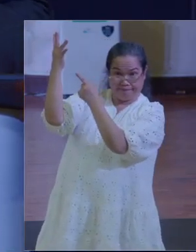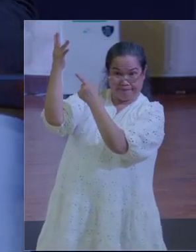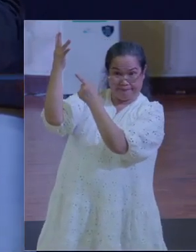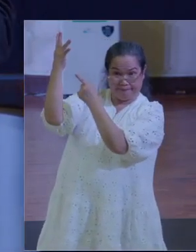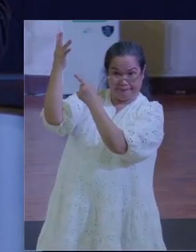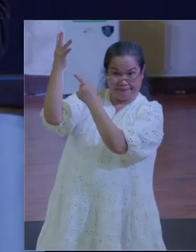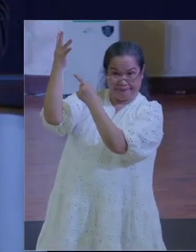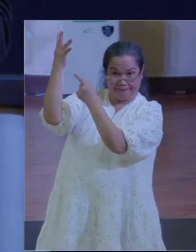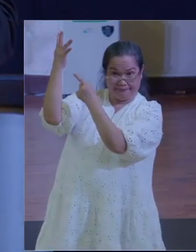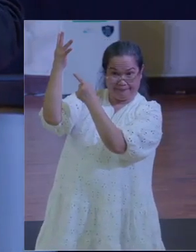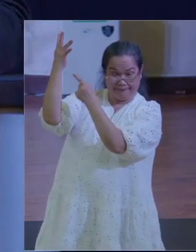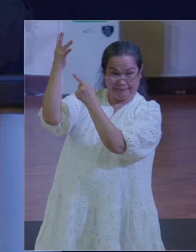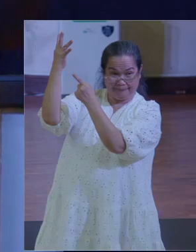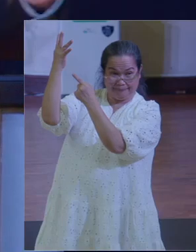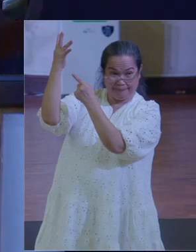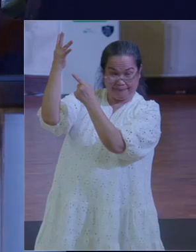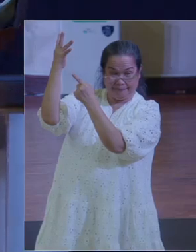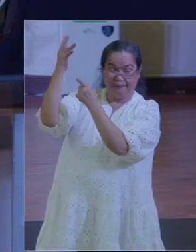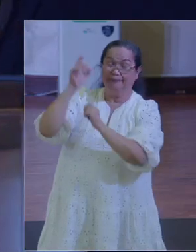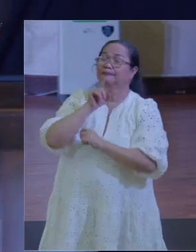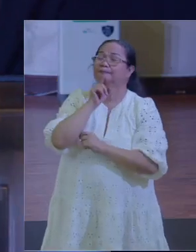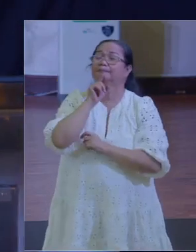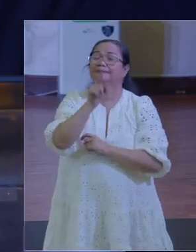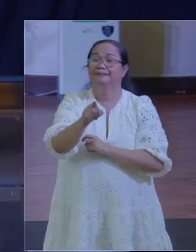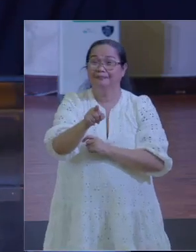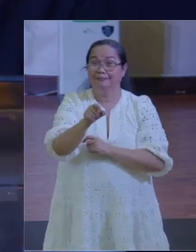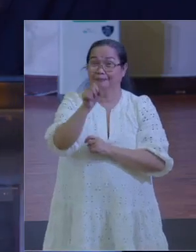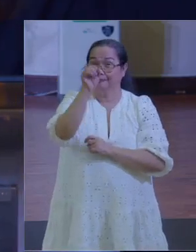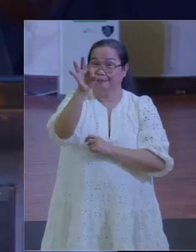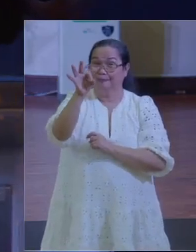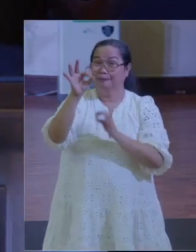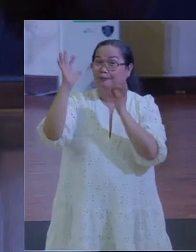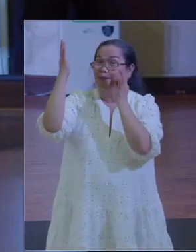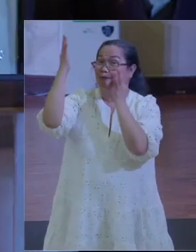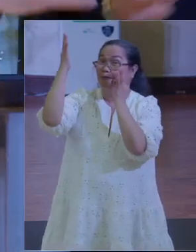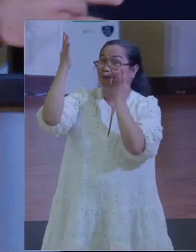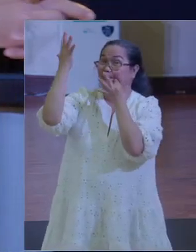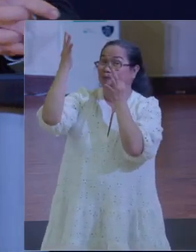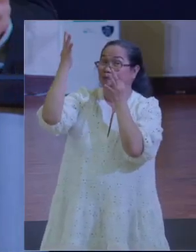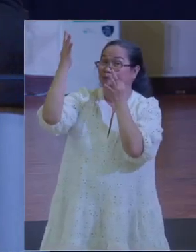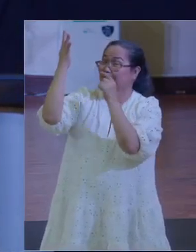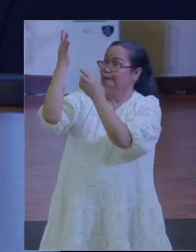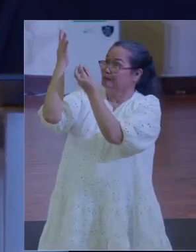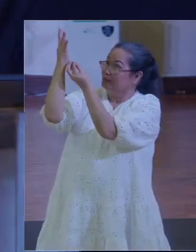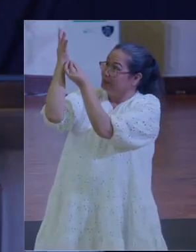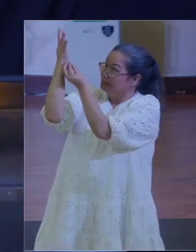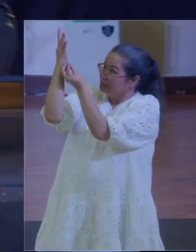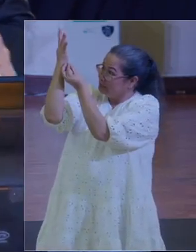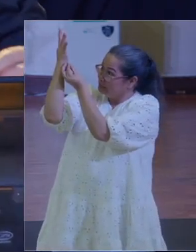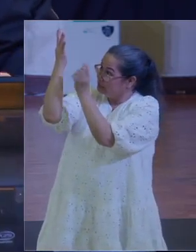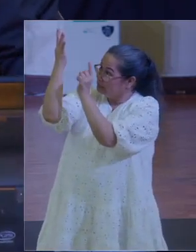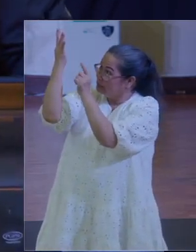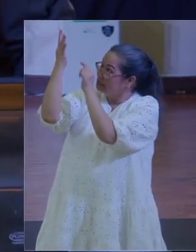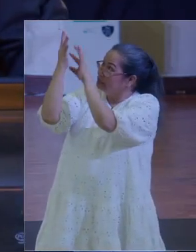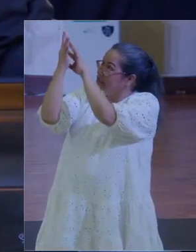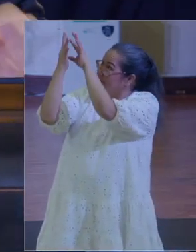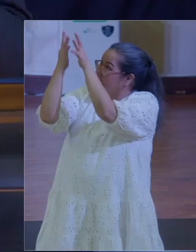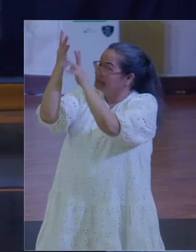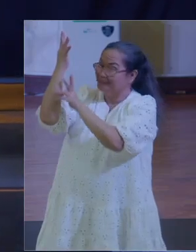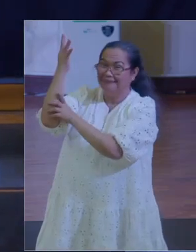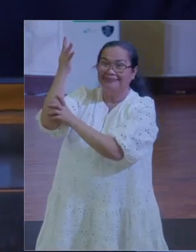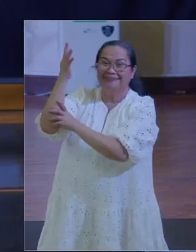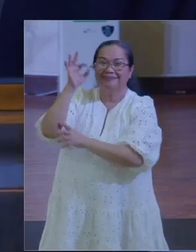bunga nito. Siyempre, kung ano yung bunga, yun ang puno. Nakakita nga po ako ng na post sa